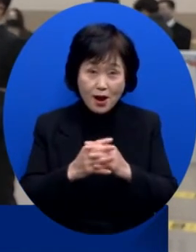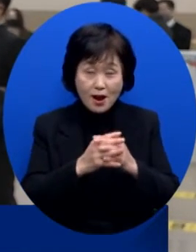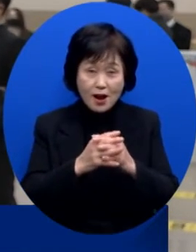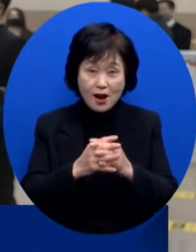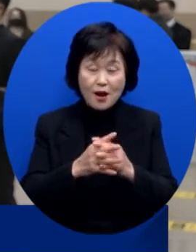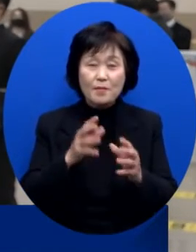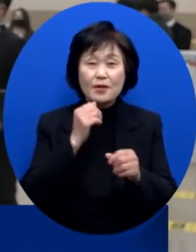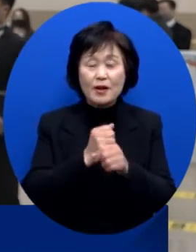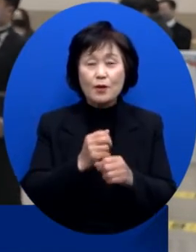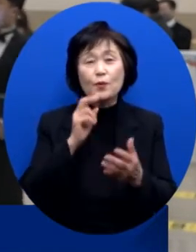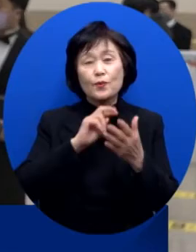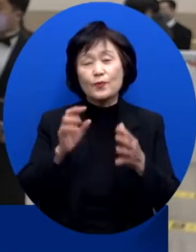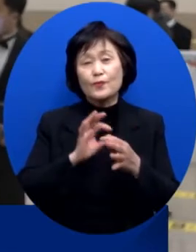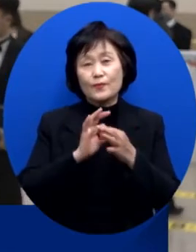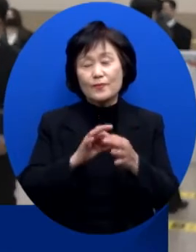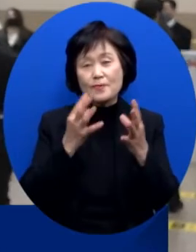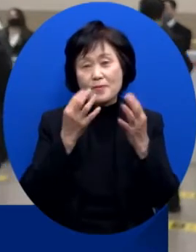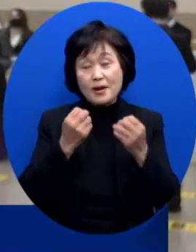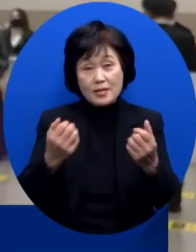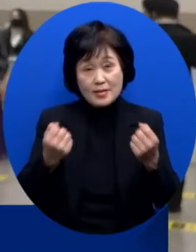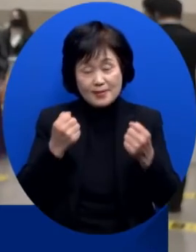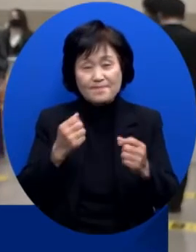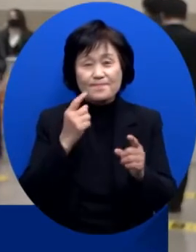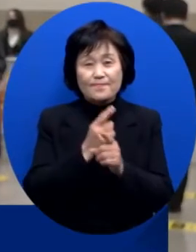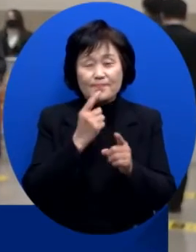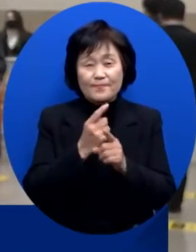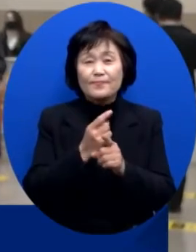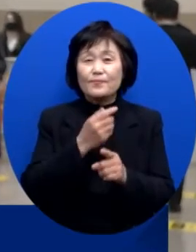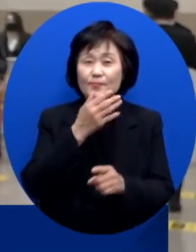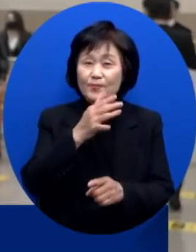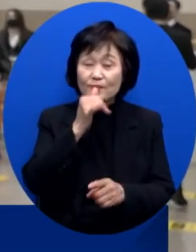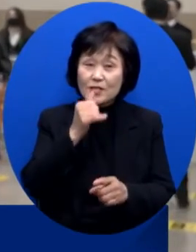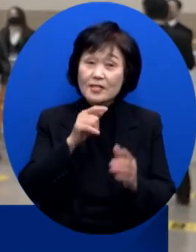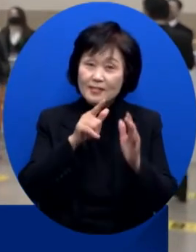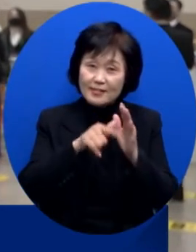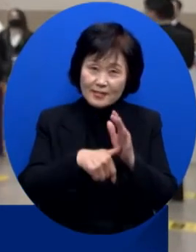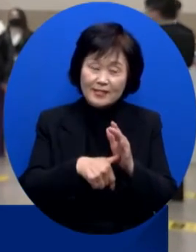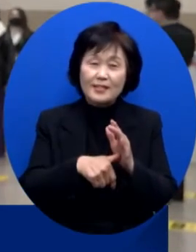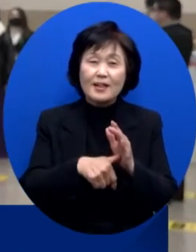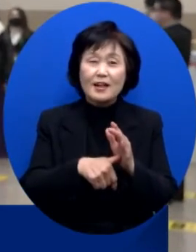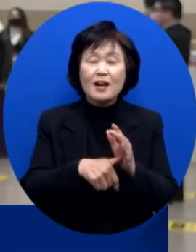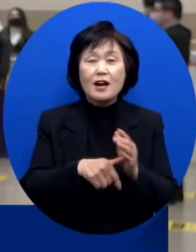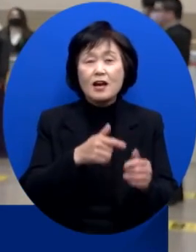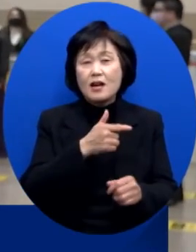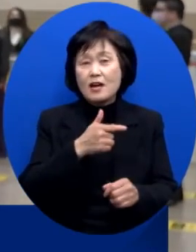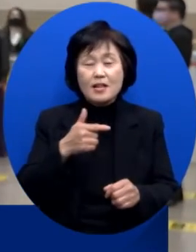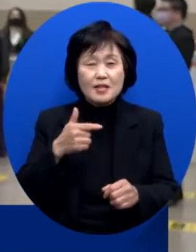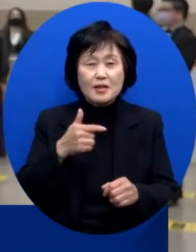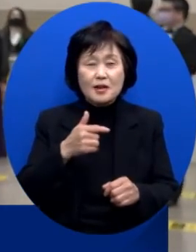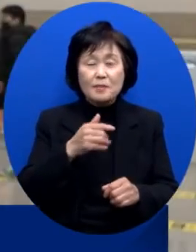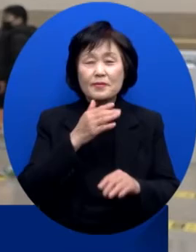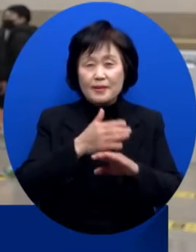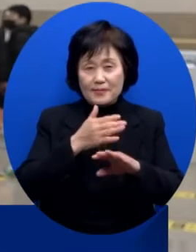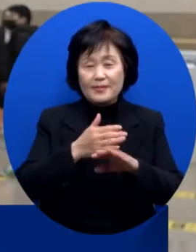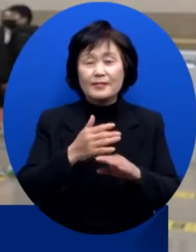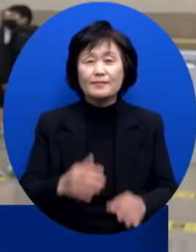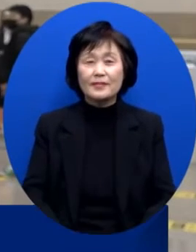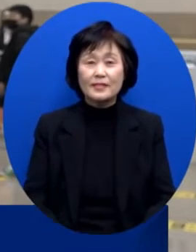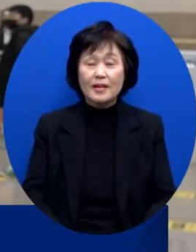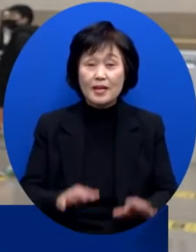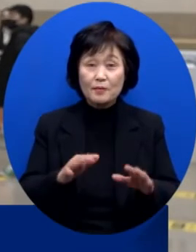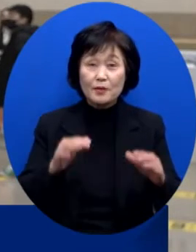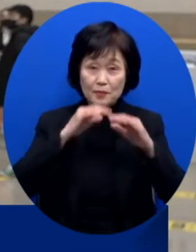통해서 많은 힘과 또 치유할 수 있는 그런 시간을 갖기 위해서 터키 맥 된 합창 재인과 이번에